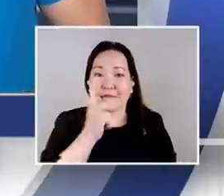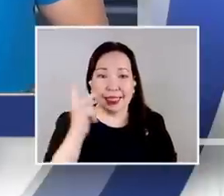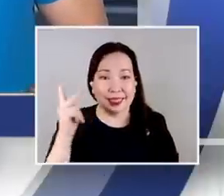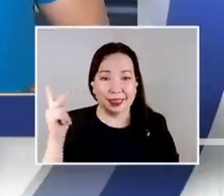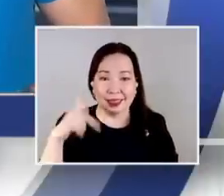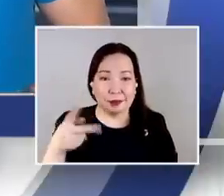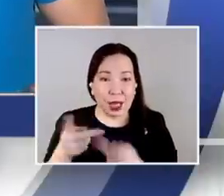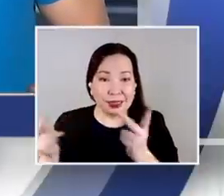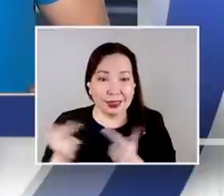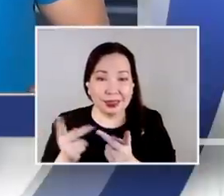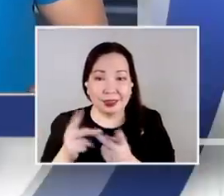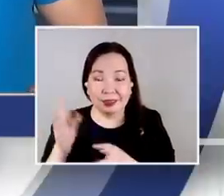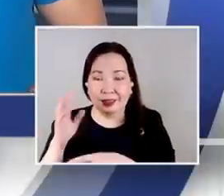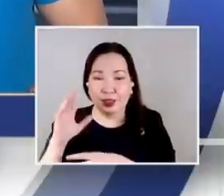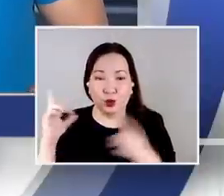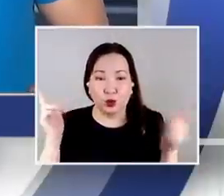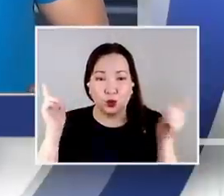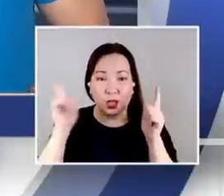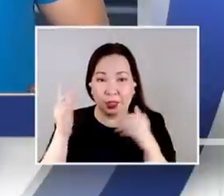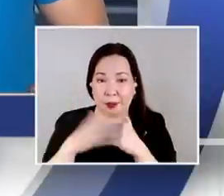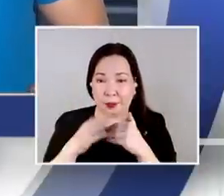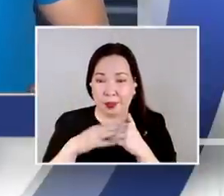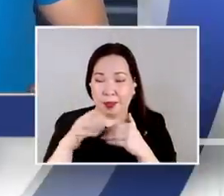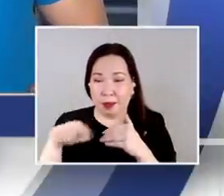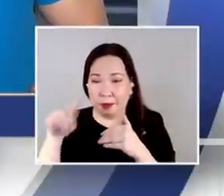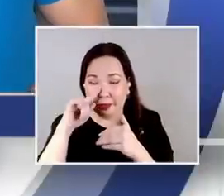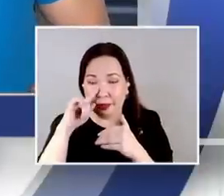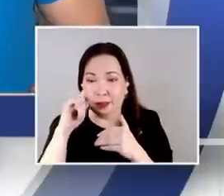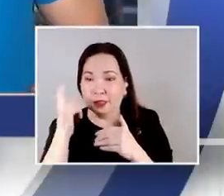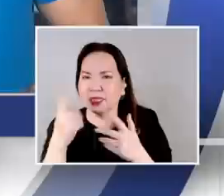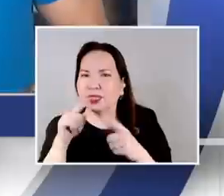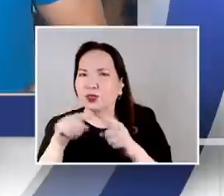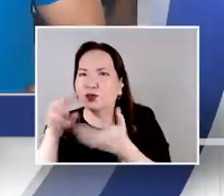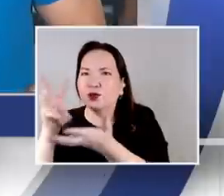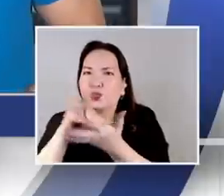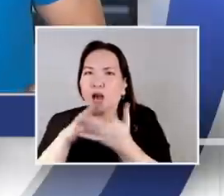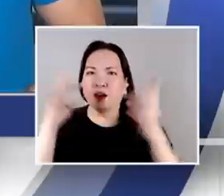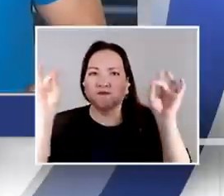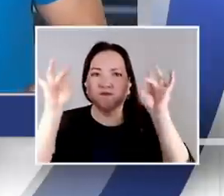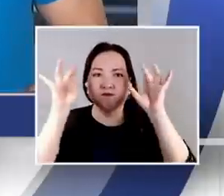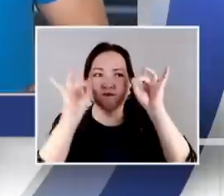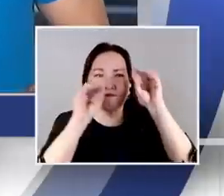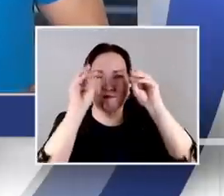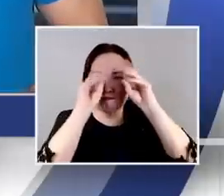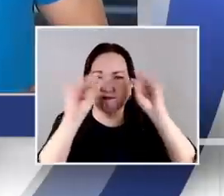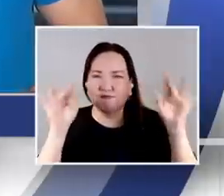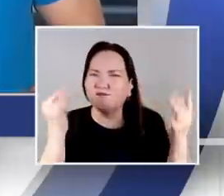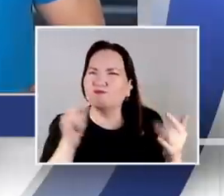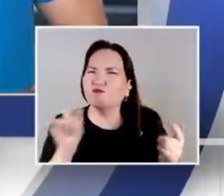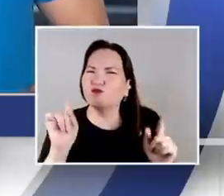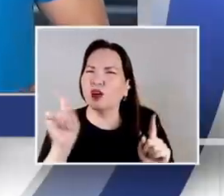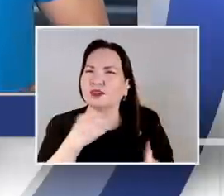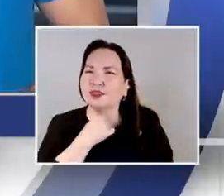Hernaez. Jeffrey, ano-anong landmark sa Maynila ang pinailawan ngayong gabi?